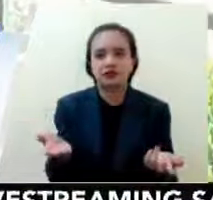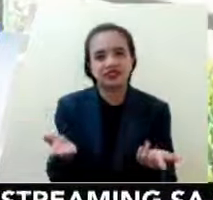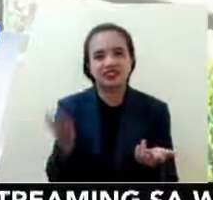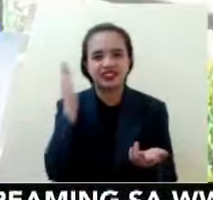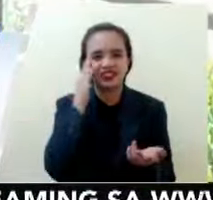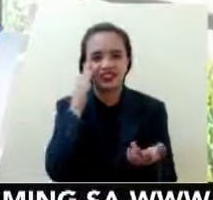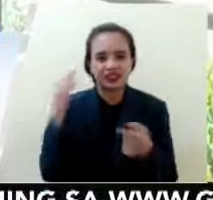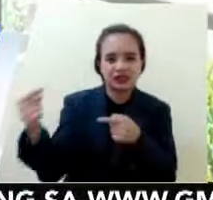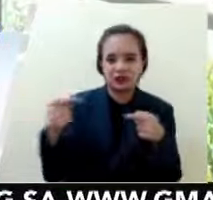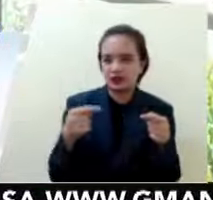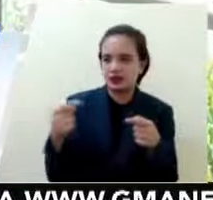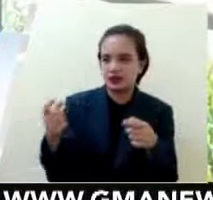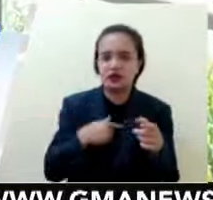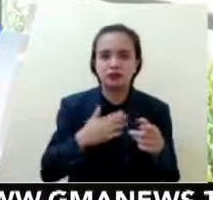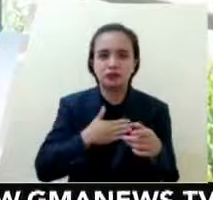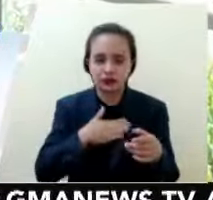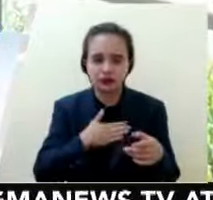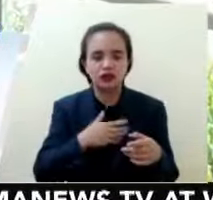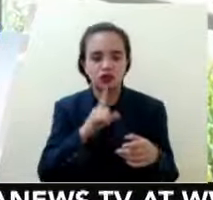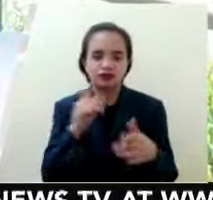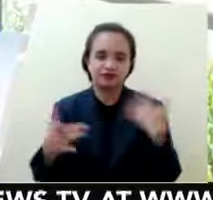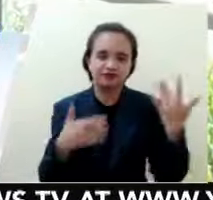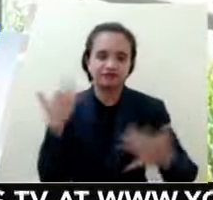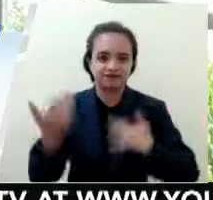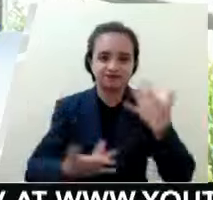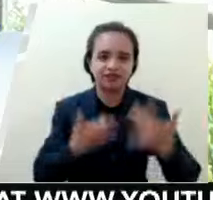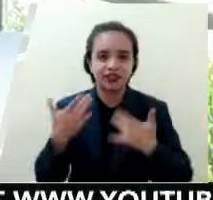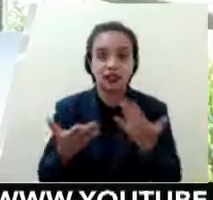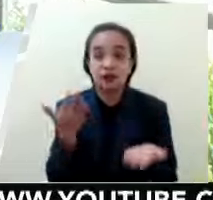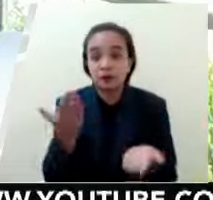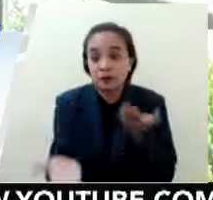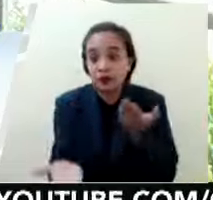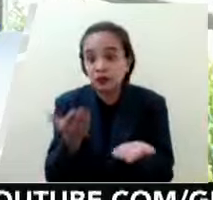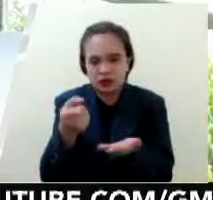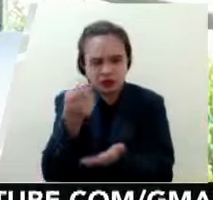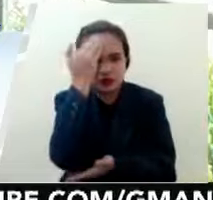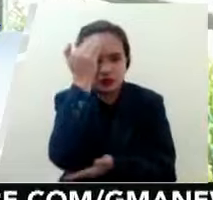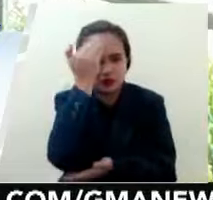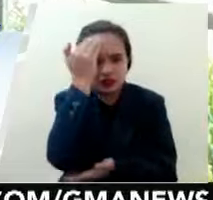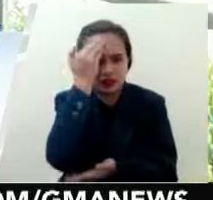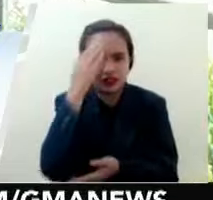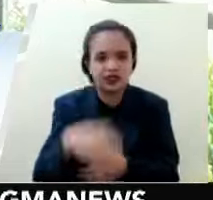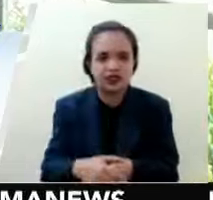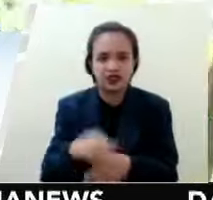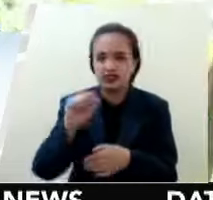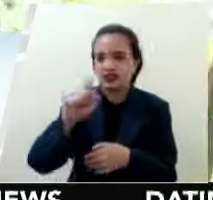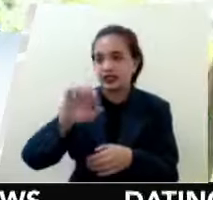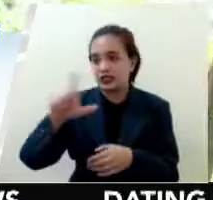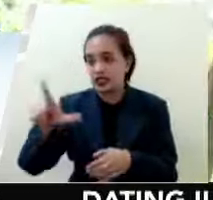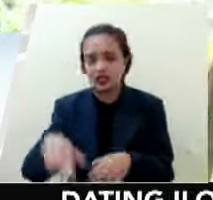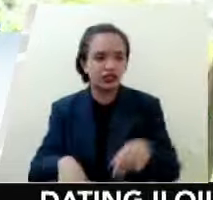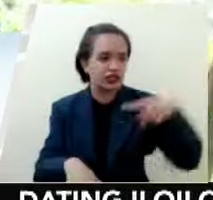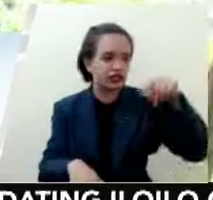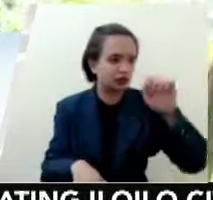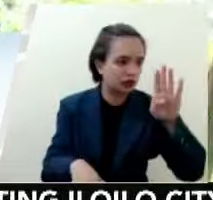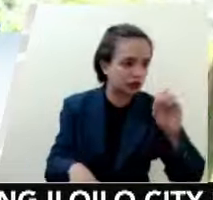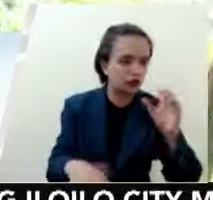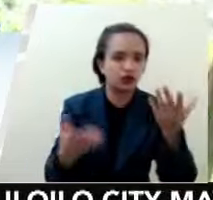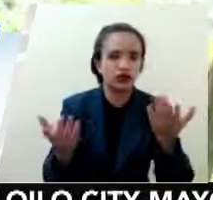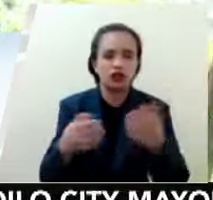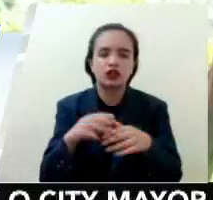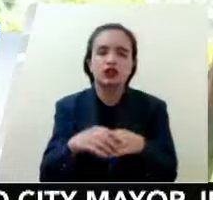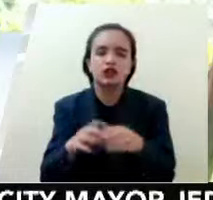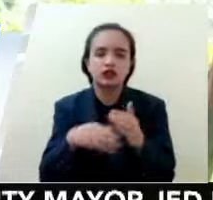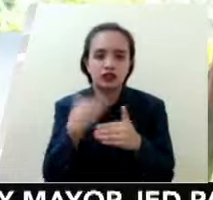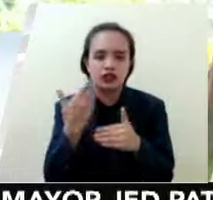mag-aagawan, di ba? Nakaka-excite yun. Lalo na siguro maalam nila, nandiyan si Pablo, si Stel na magkasama sa isang grupo. Aside from that, syempre yung